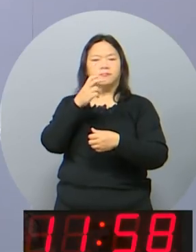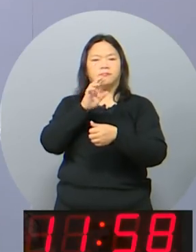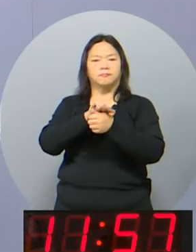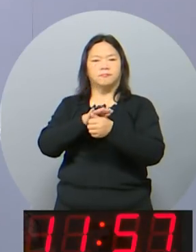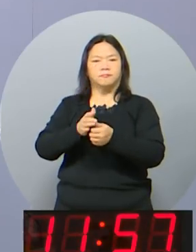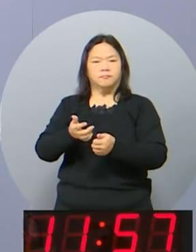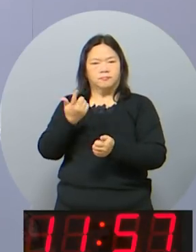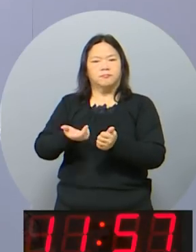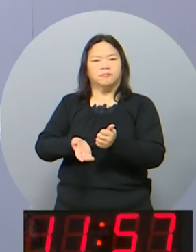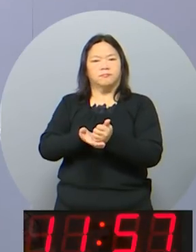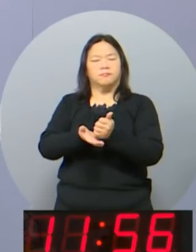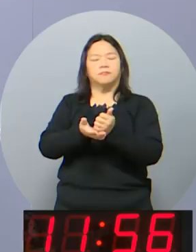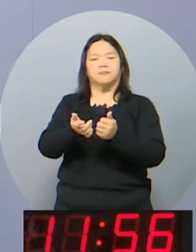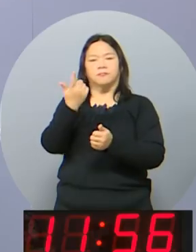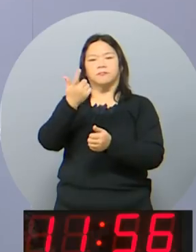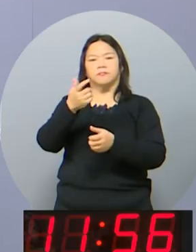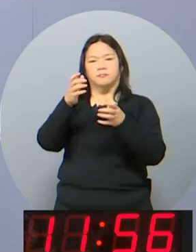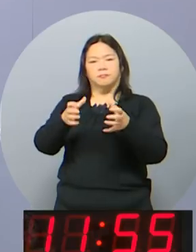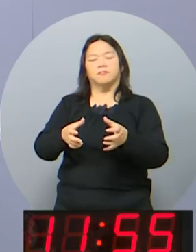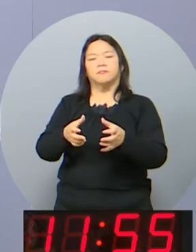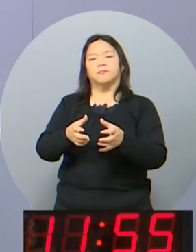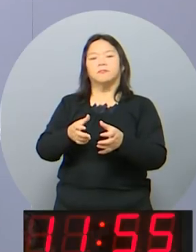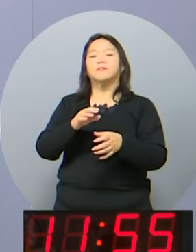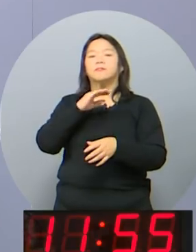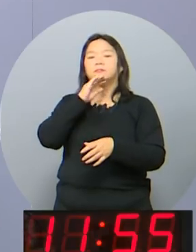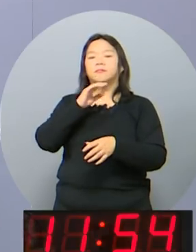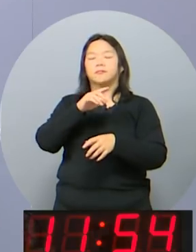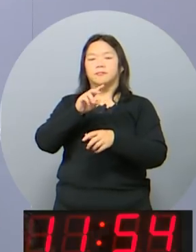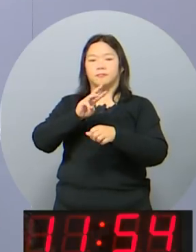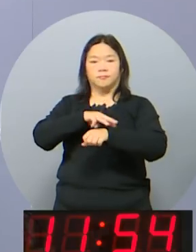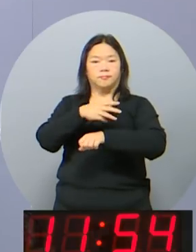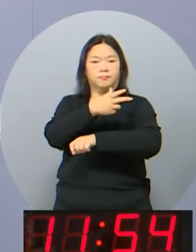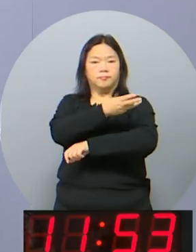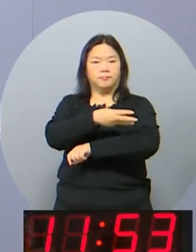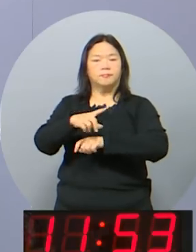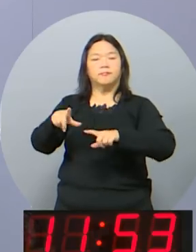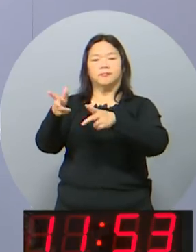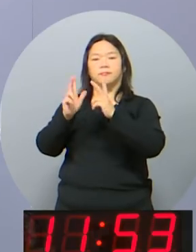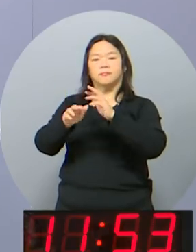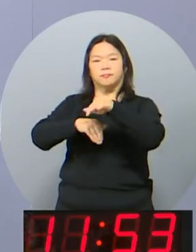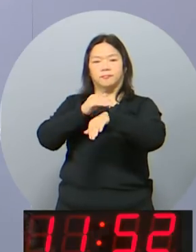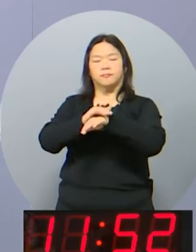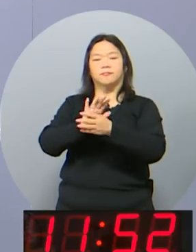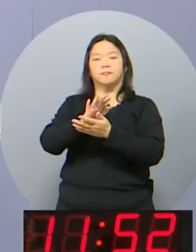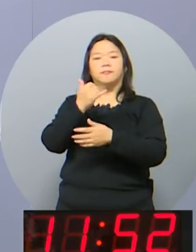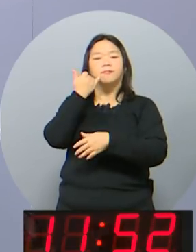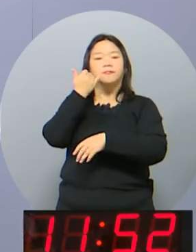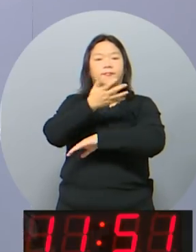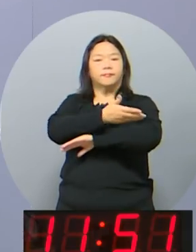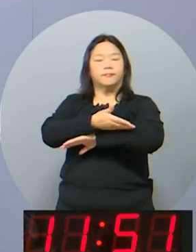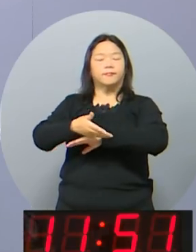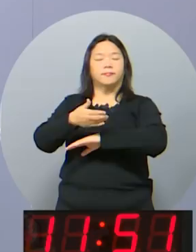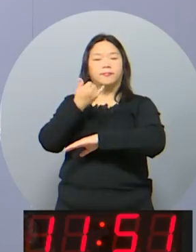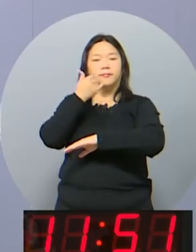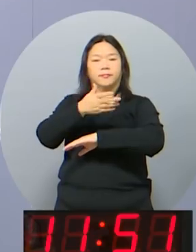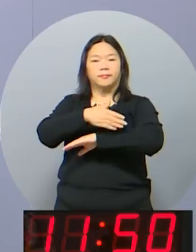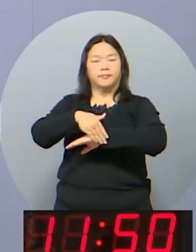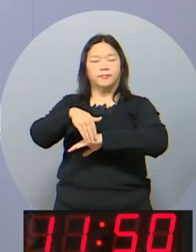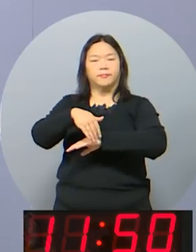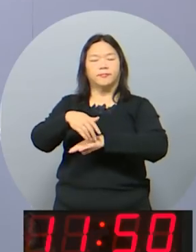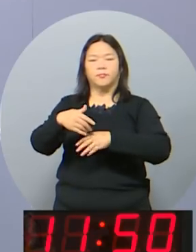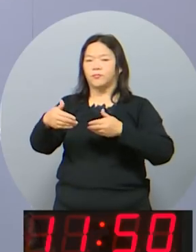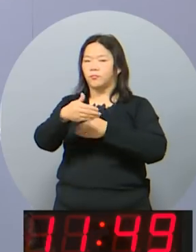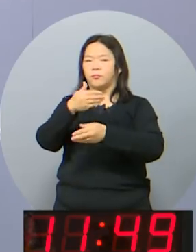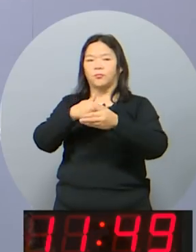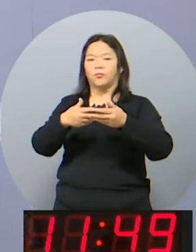催生。所以淡江大桥完成之后，将会带动我们北海岸，我们整个北海岸的一个交